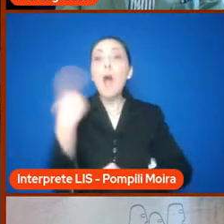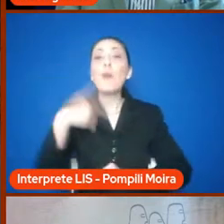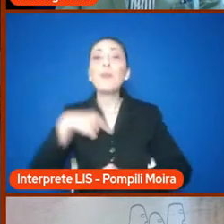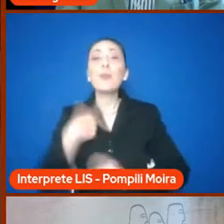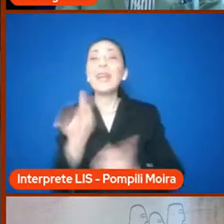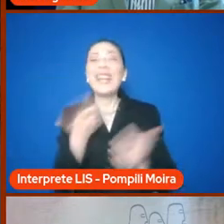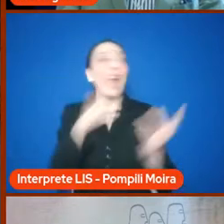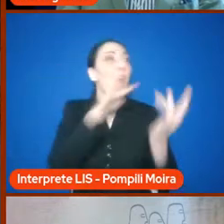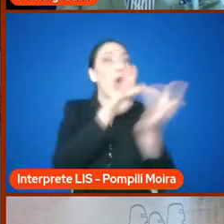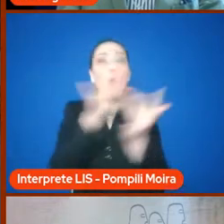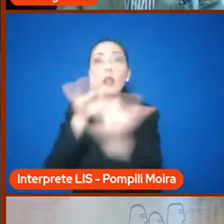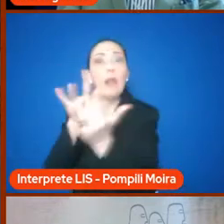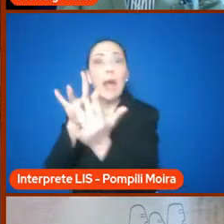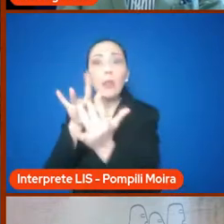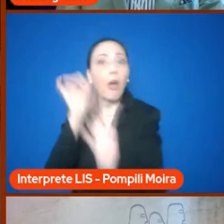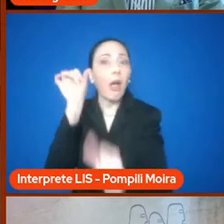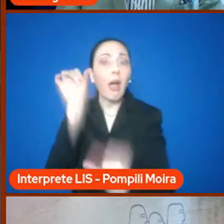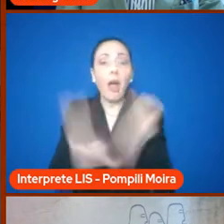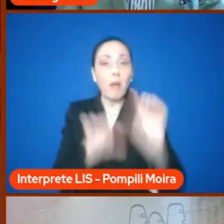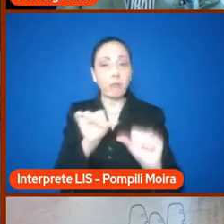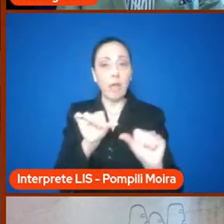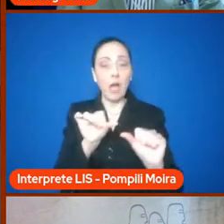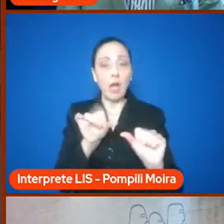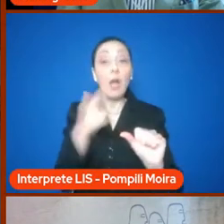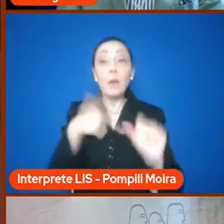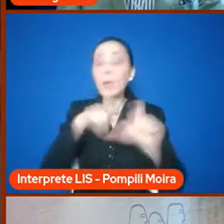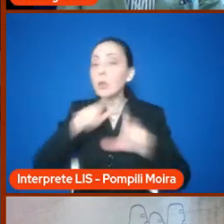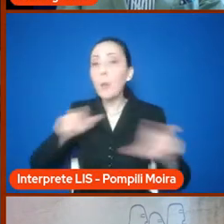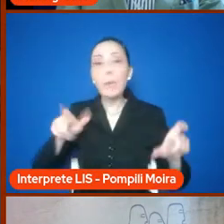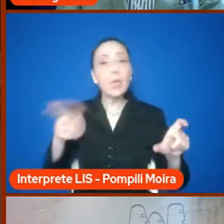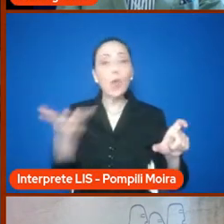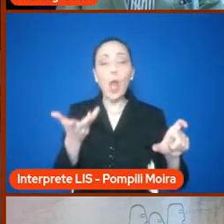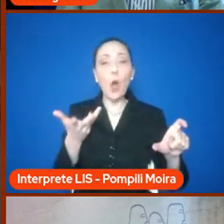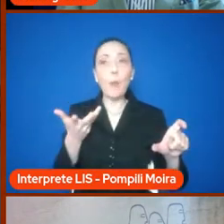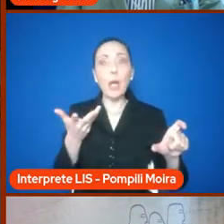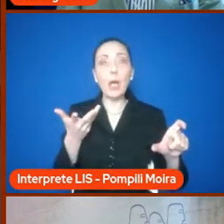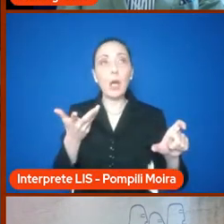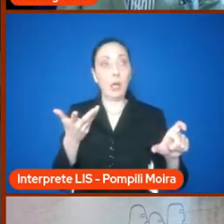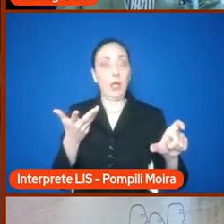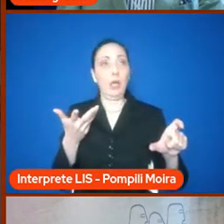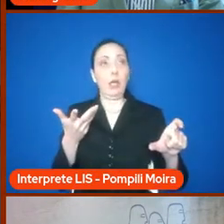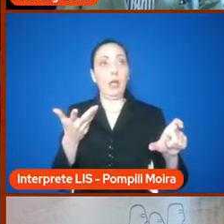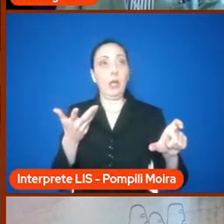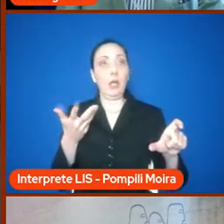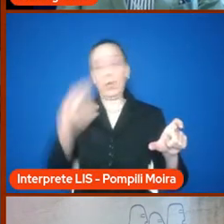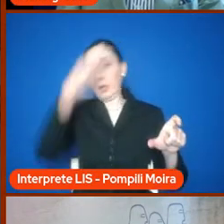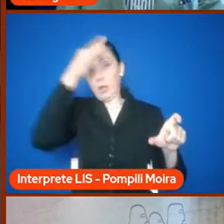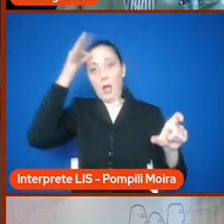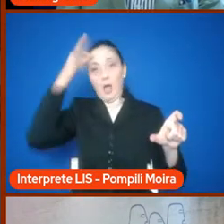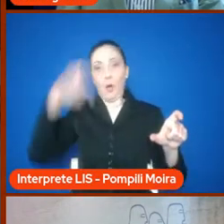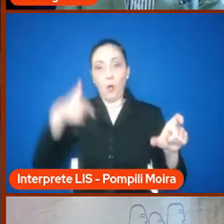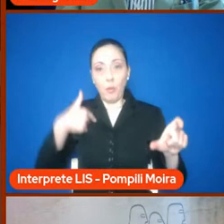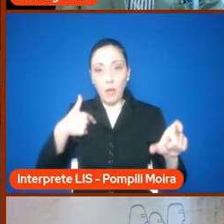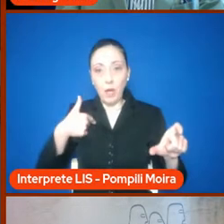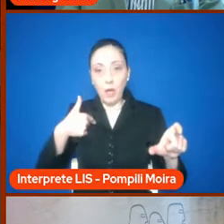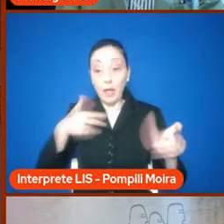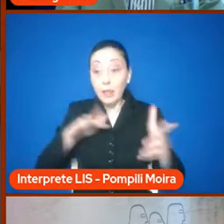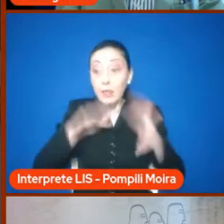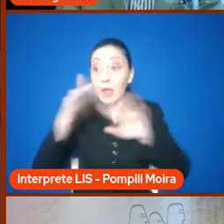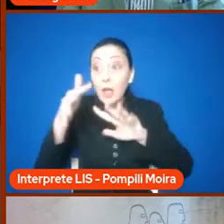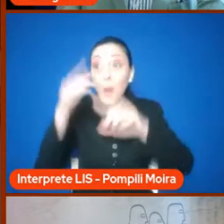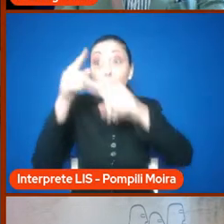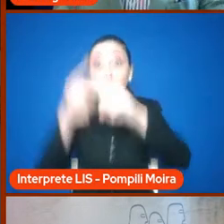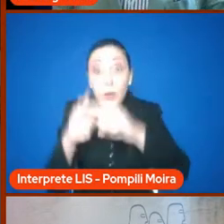in testa immediatamente l'idea che una trasformazione possa essere positiva. E